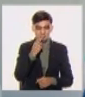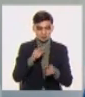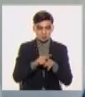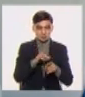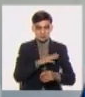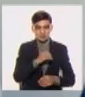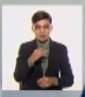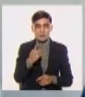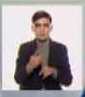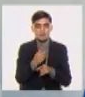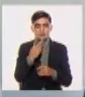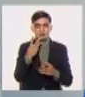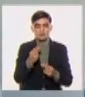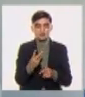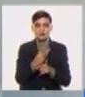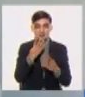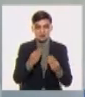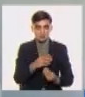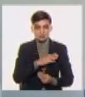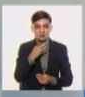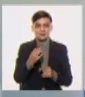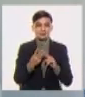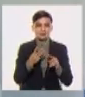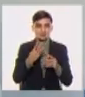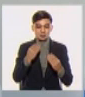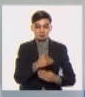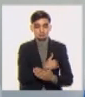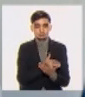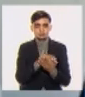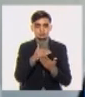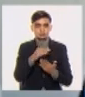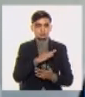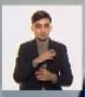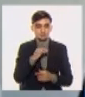было первые 2 дня, а вот на 3-й день температура у меня уже